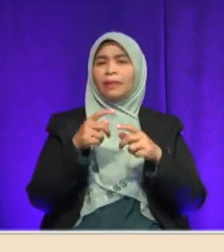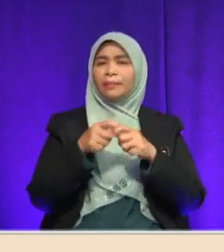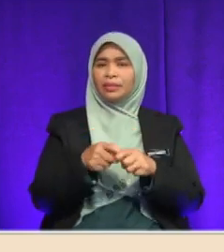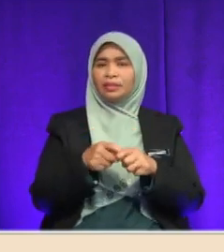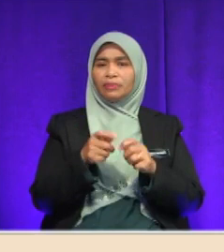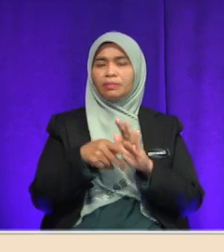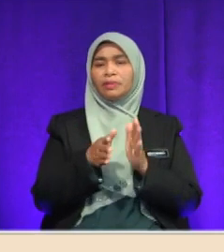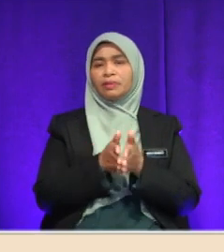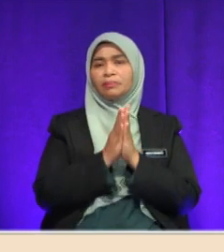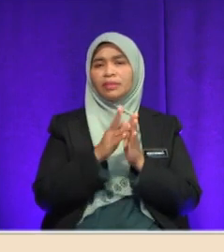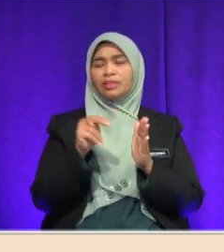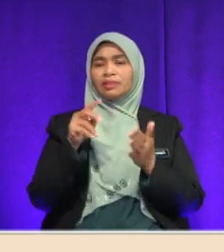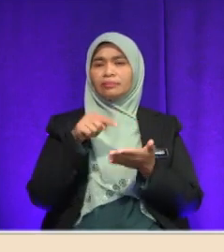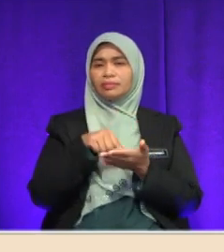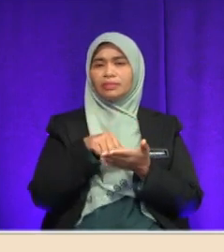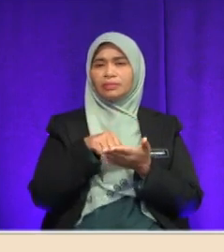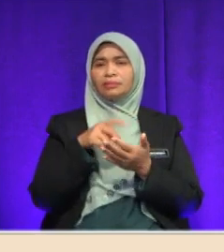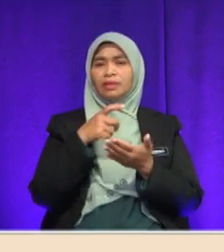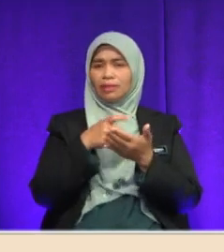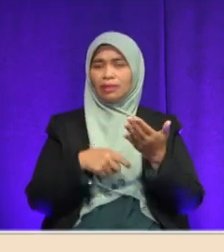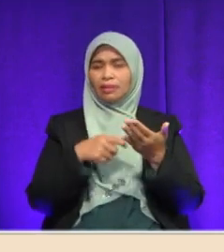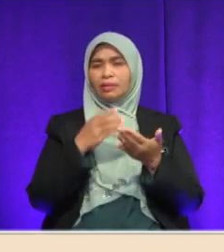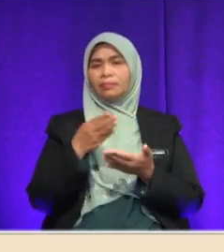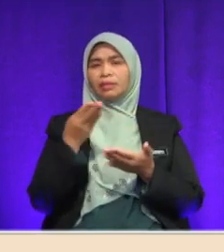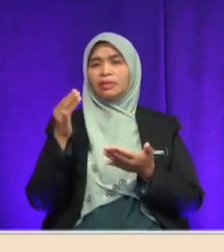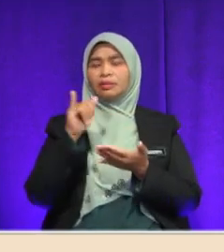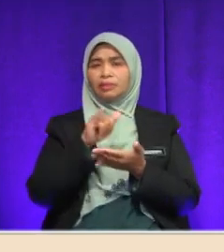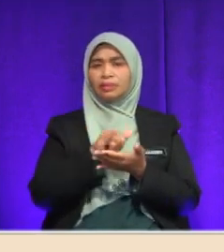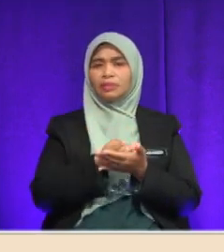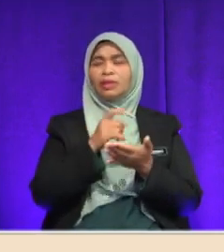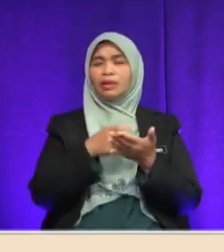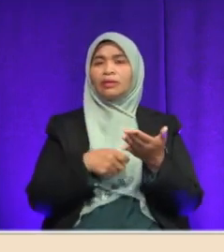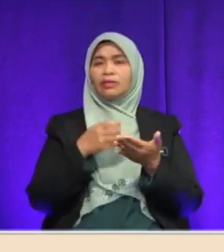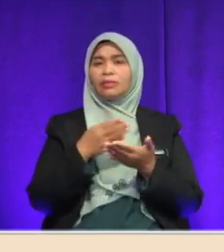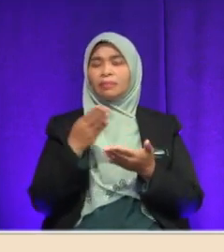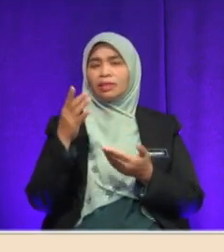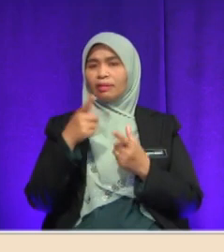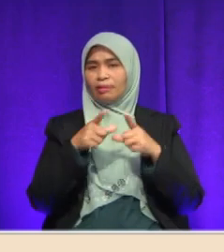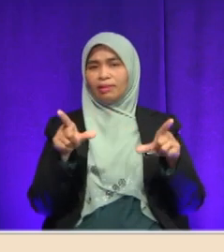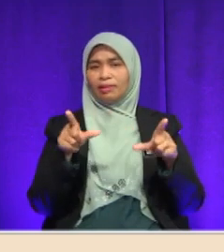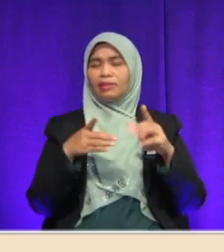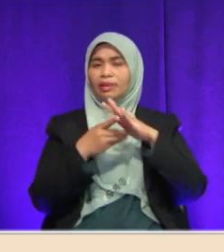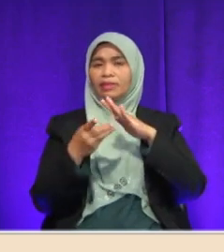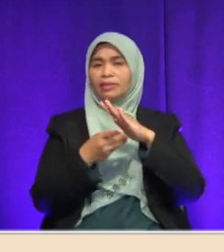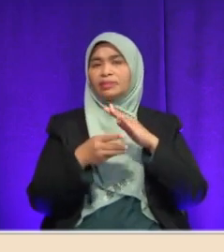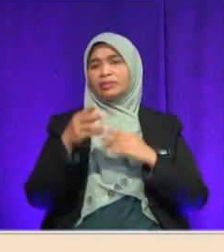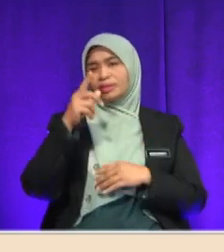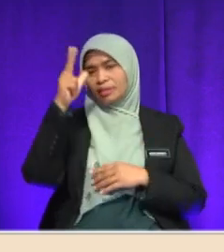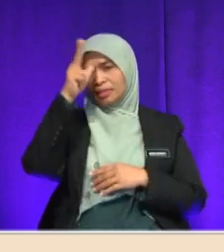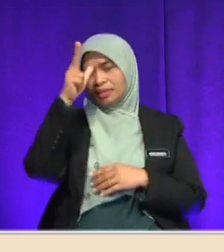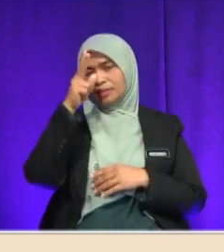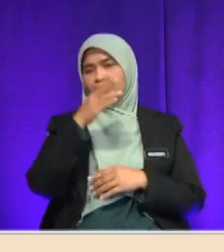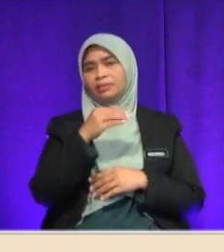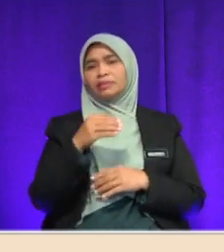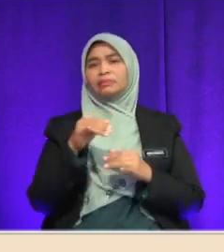permintaan di atas? A. Harga barang itu. B. Harga barang lain. C. Dasar kerajaan. Dan D. Adalah